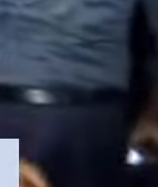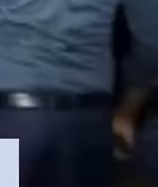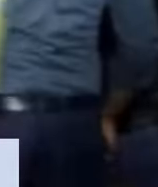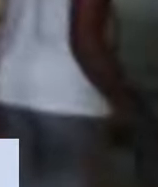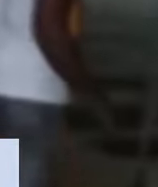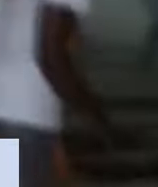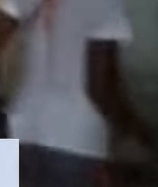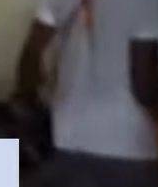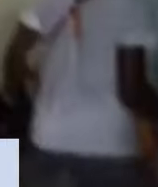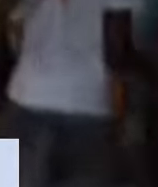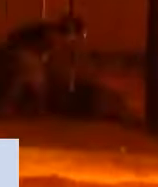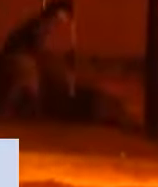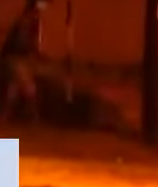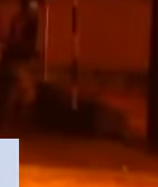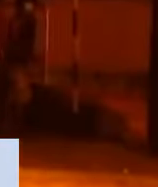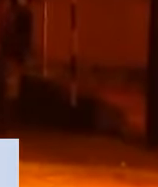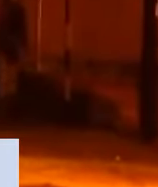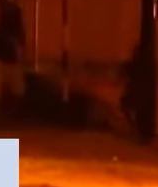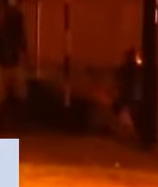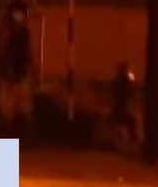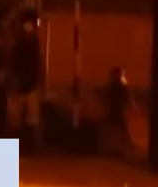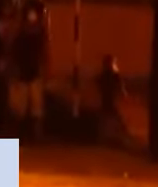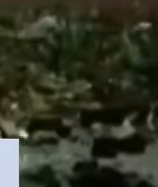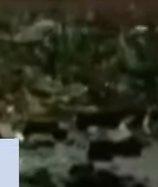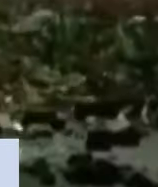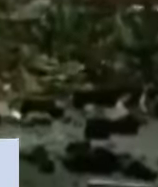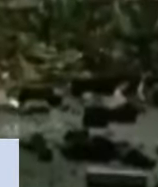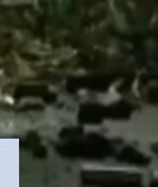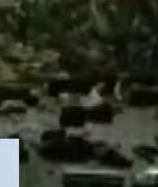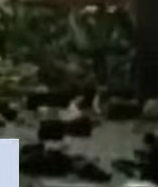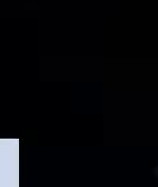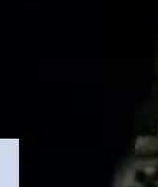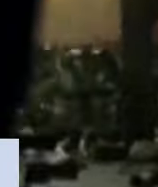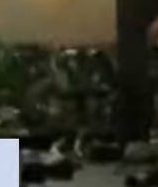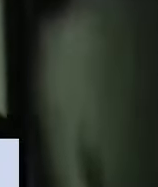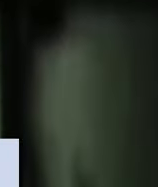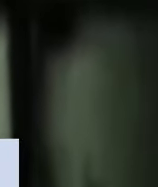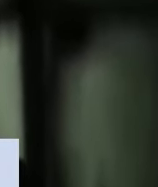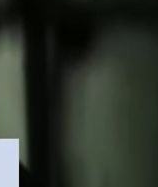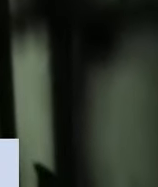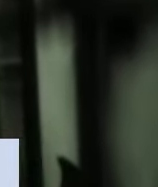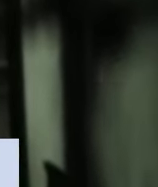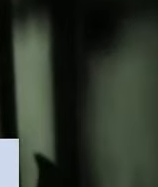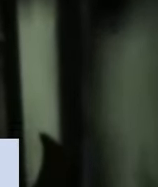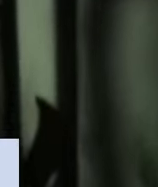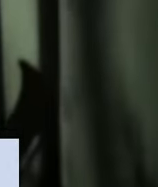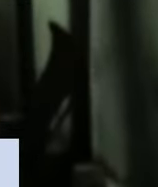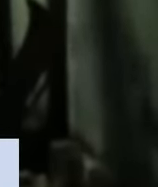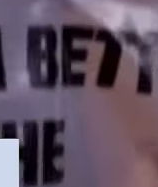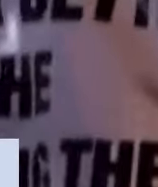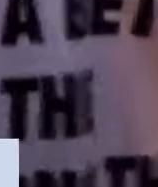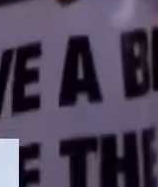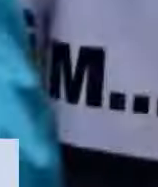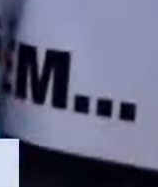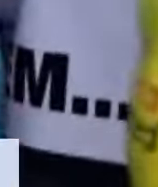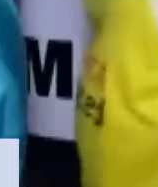බලය හේතුවක් වුණා. පැය 14ක පමණ කාලයක් විදුලි බලය අත්හිටුවීමත් සමගයි රට තුල අර්බුදකාරී වාතාවරණය නිර්මාණය වුණේ.